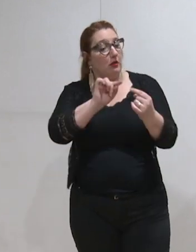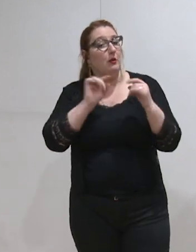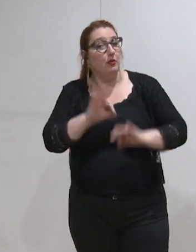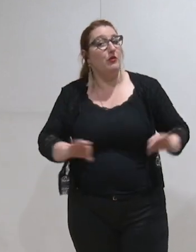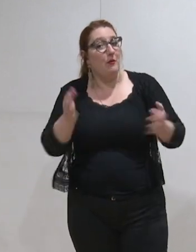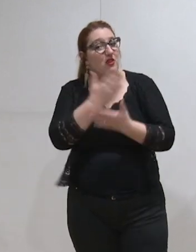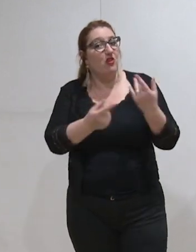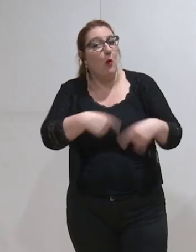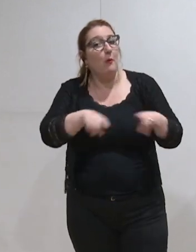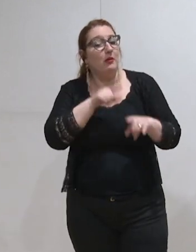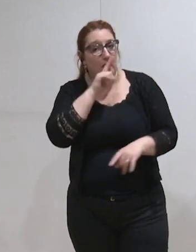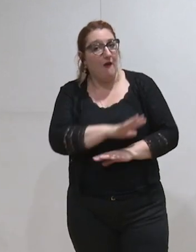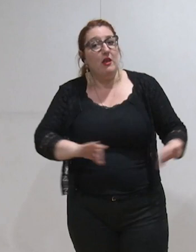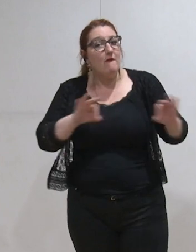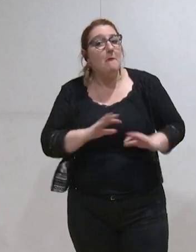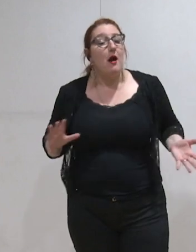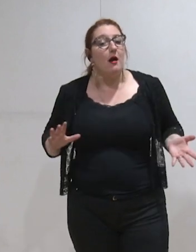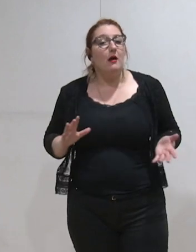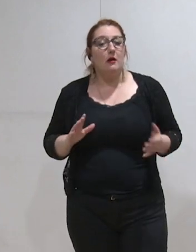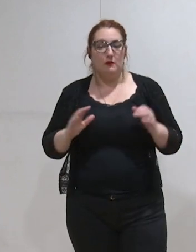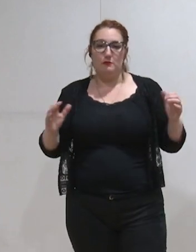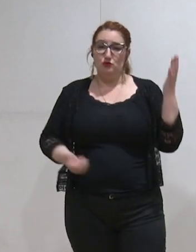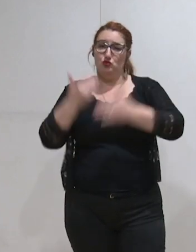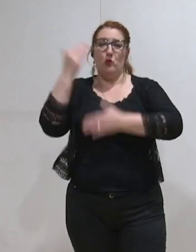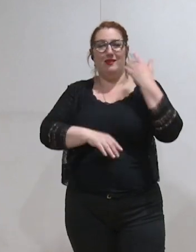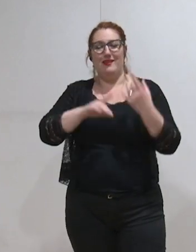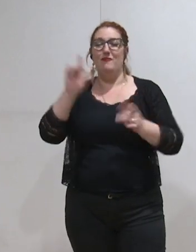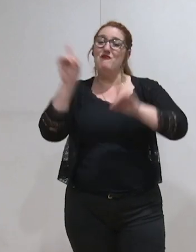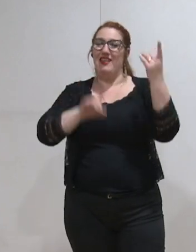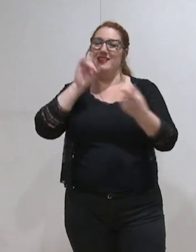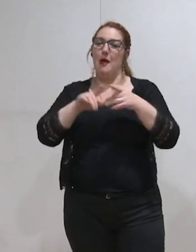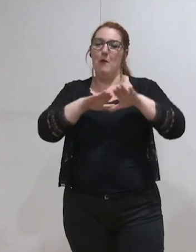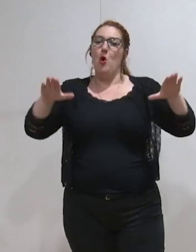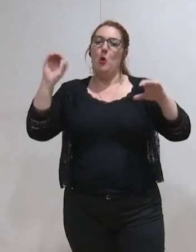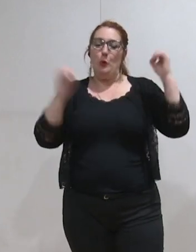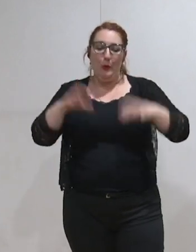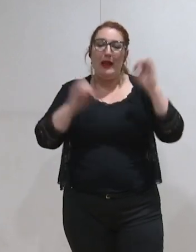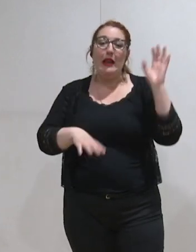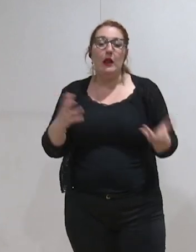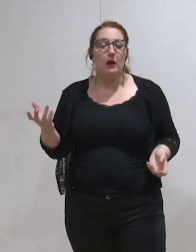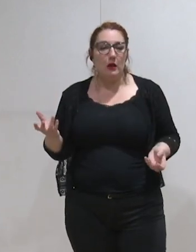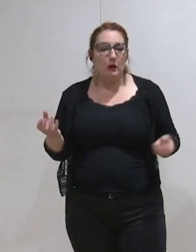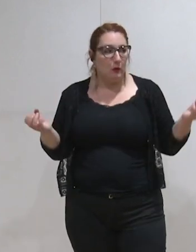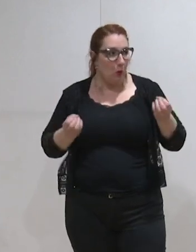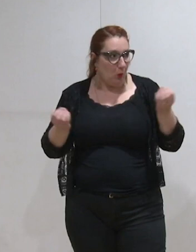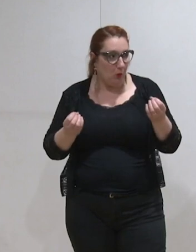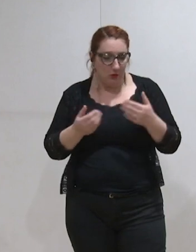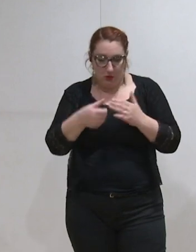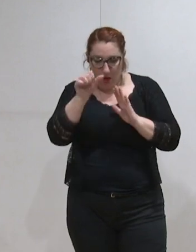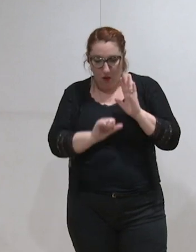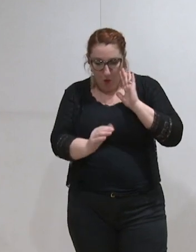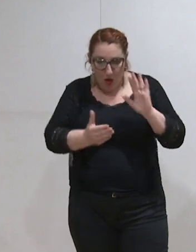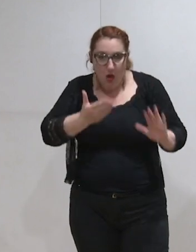d'avis le le le le la journée des tuiles vous créez ça mais on en a parlé où et le contenu il est où on est un mois de la journée des